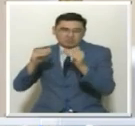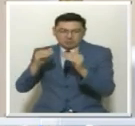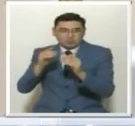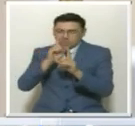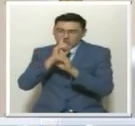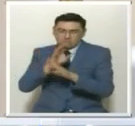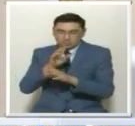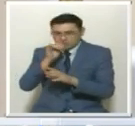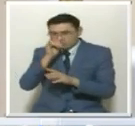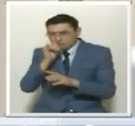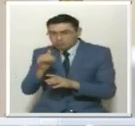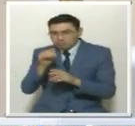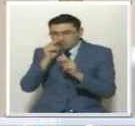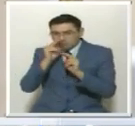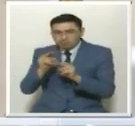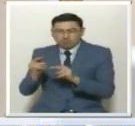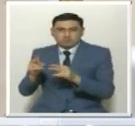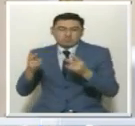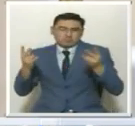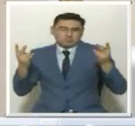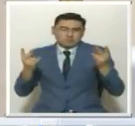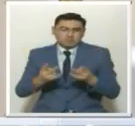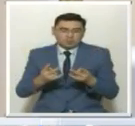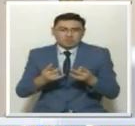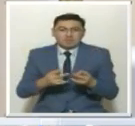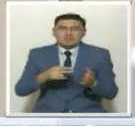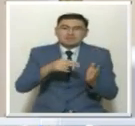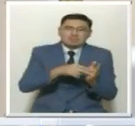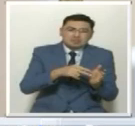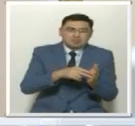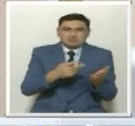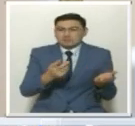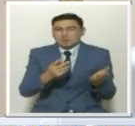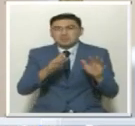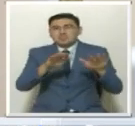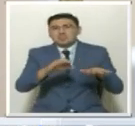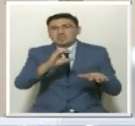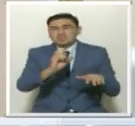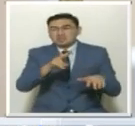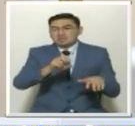Көтерме саудада жеткізуші транспорт бағасы, қоймадағы мәселе,